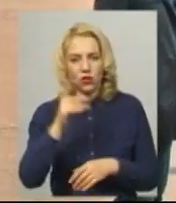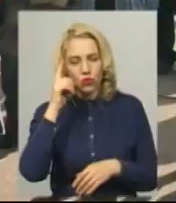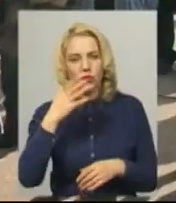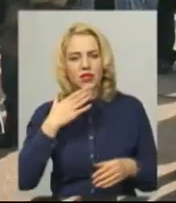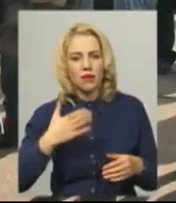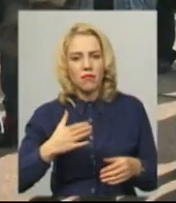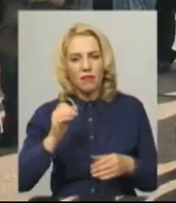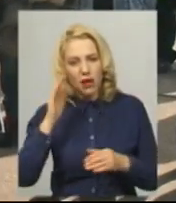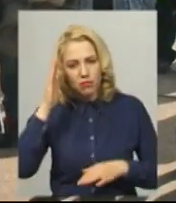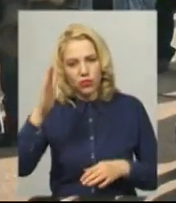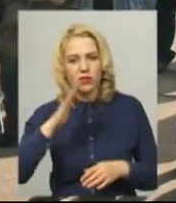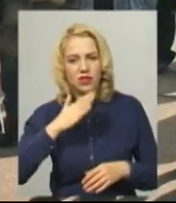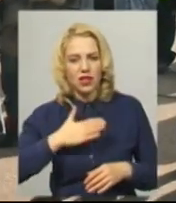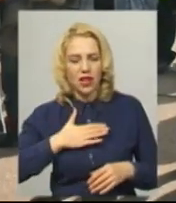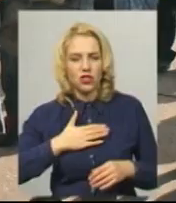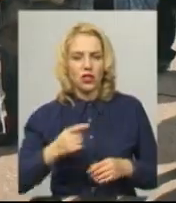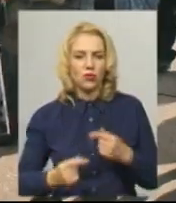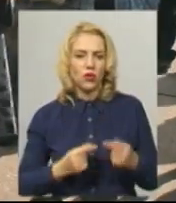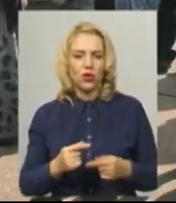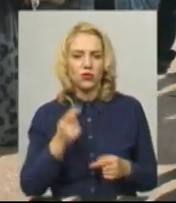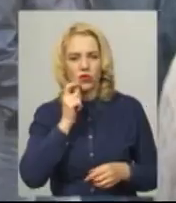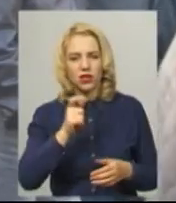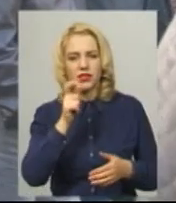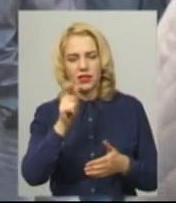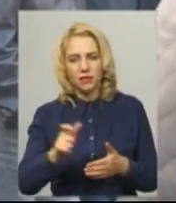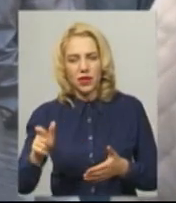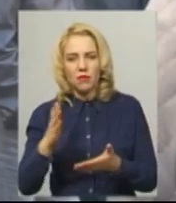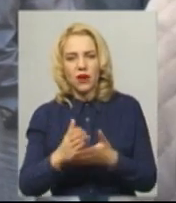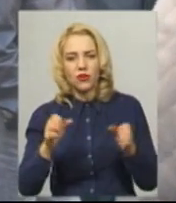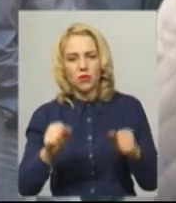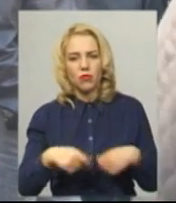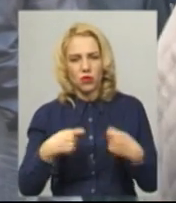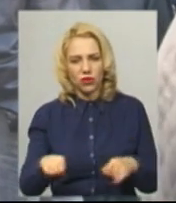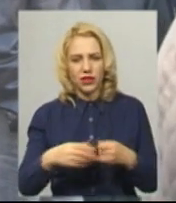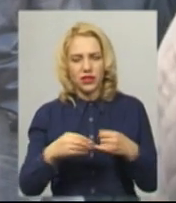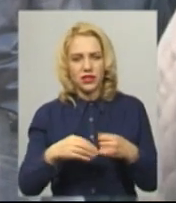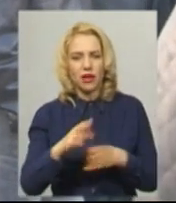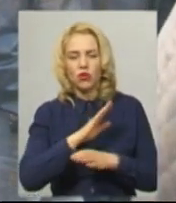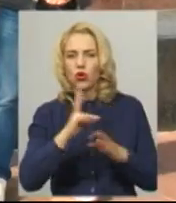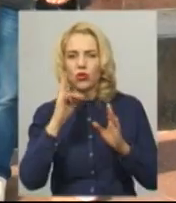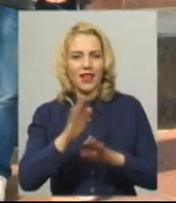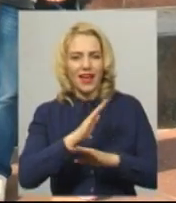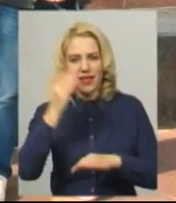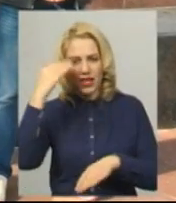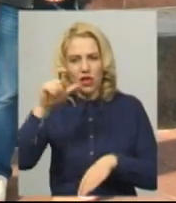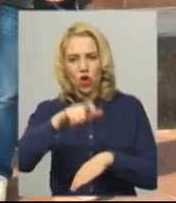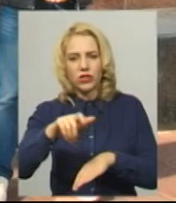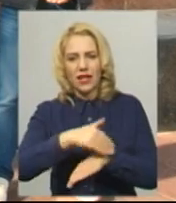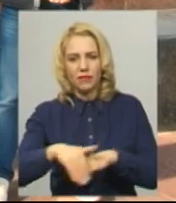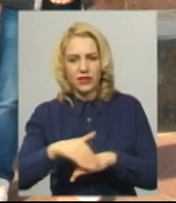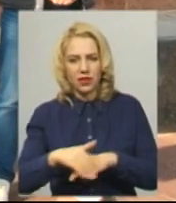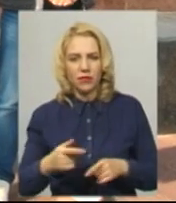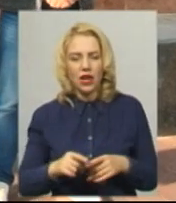покоління. За його словами, українці мають право продавати землю, але не іноземцям. До мітингувальників вийшов голова Хмельницької